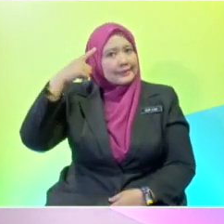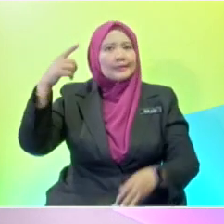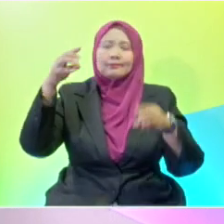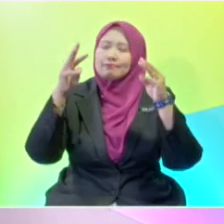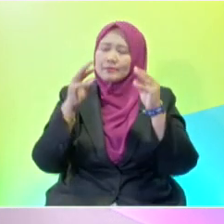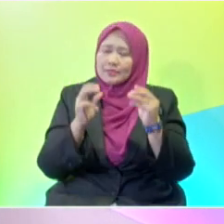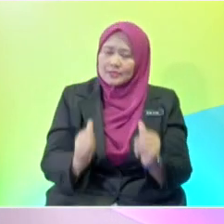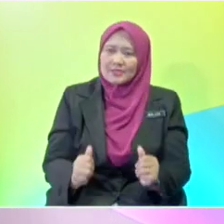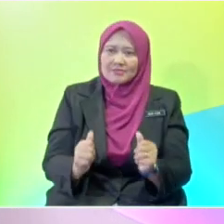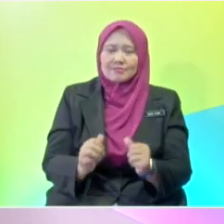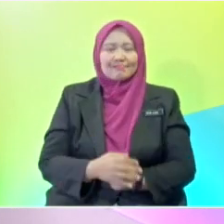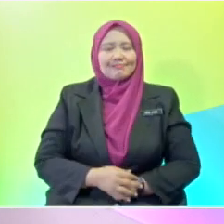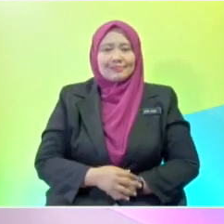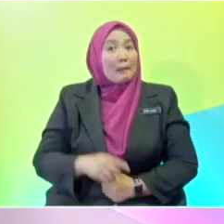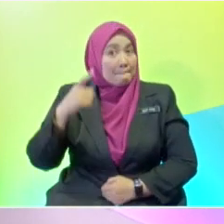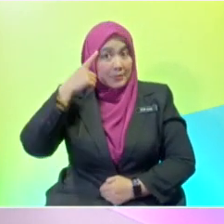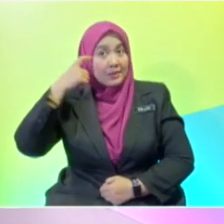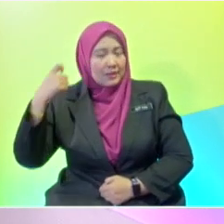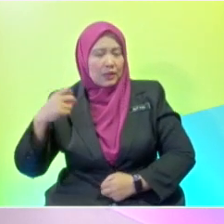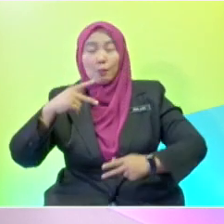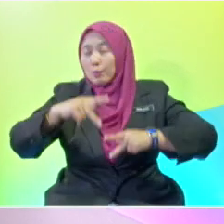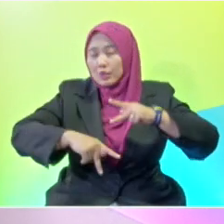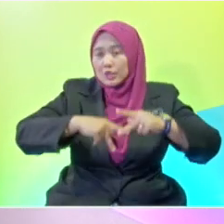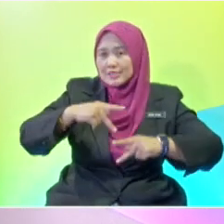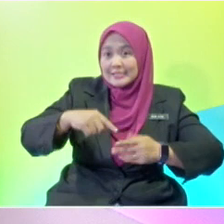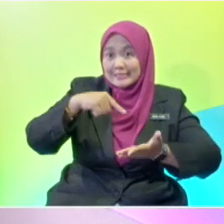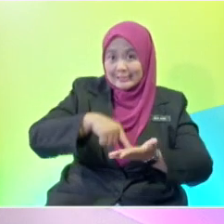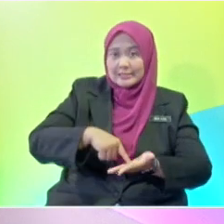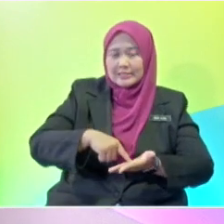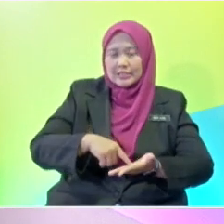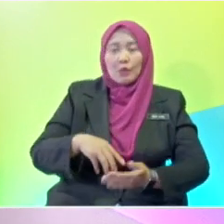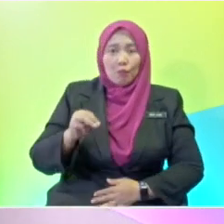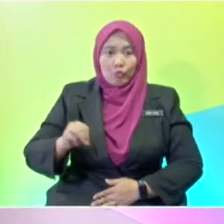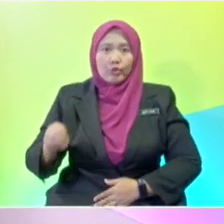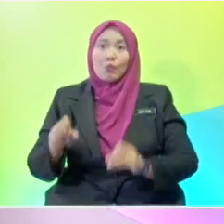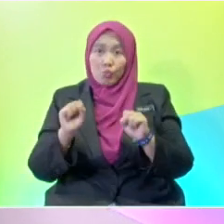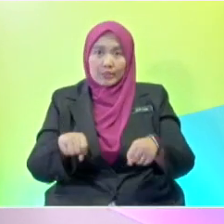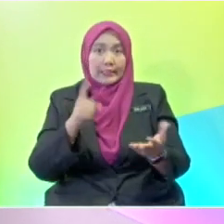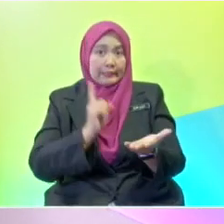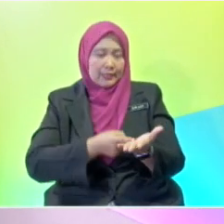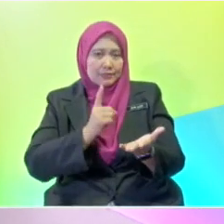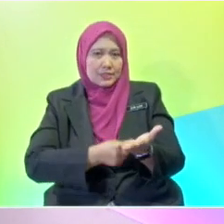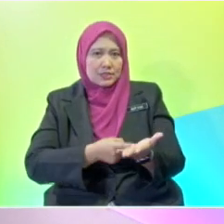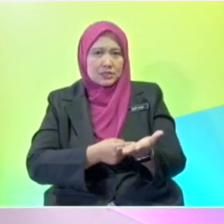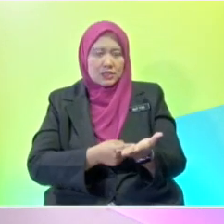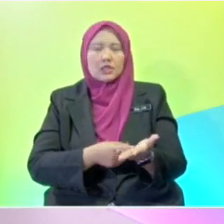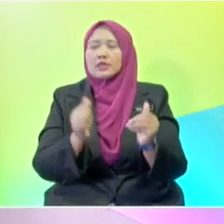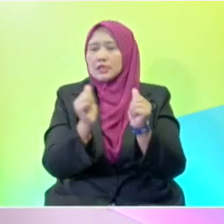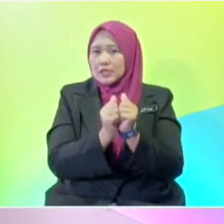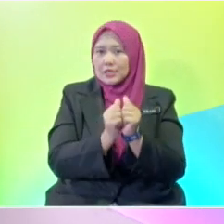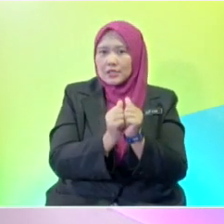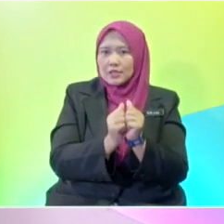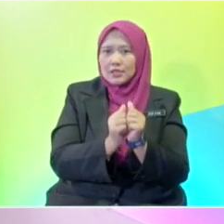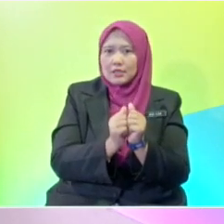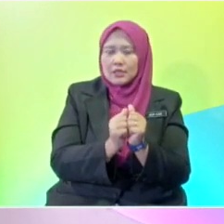seseorang akan mereka dapat melakukan perbincangannya aktif bagi mengenal pasti peringkat-peringkat dimensial ataupun peringkat-peringkat